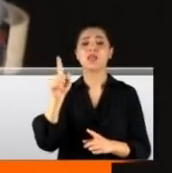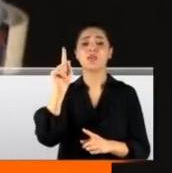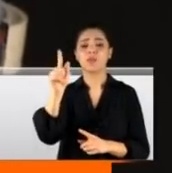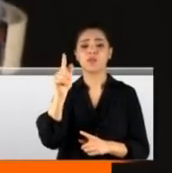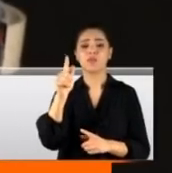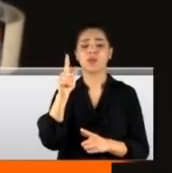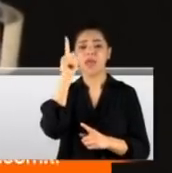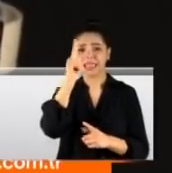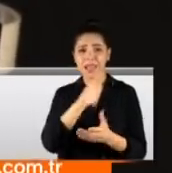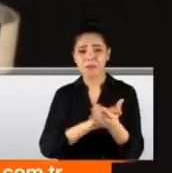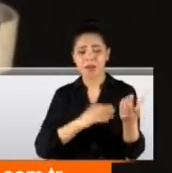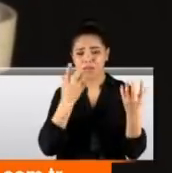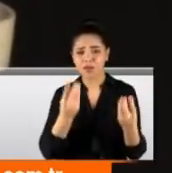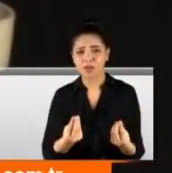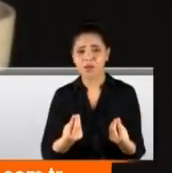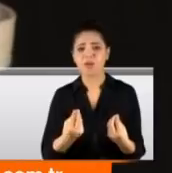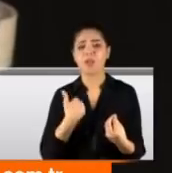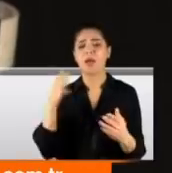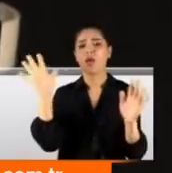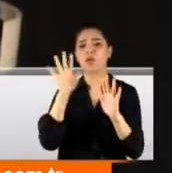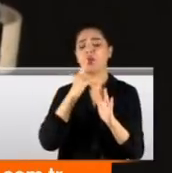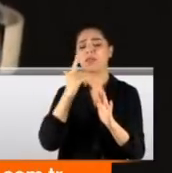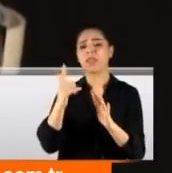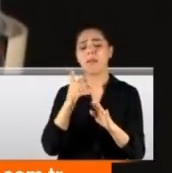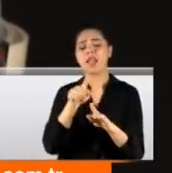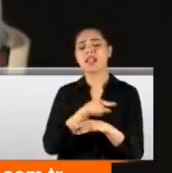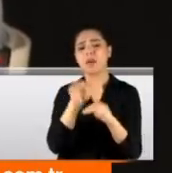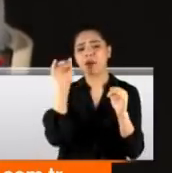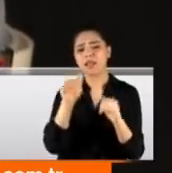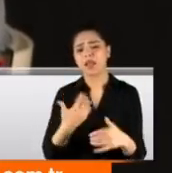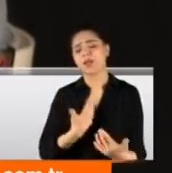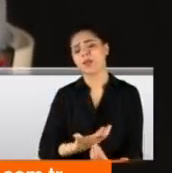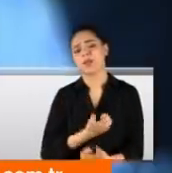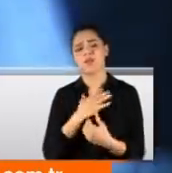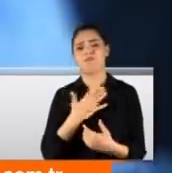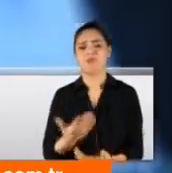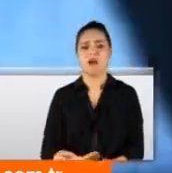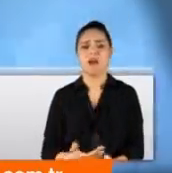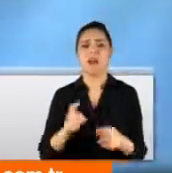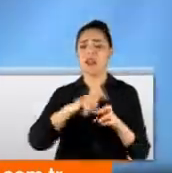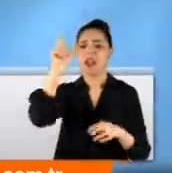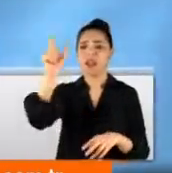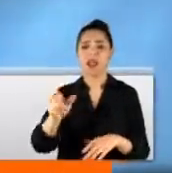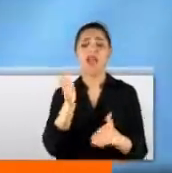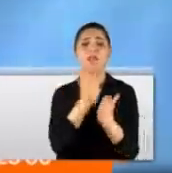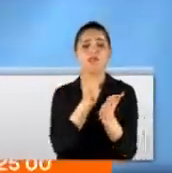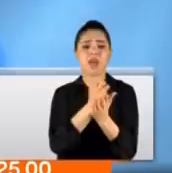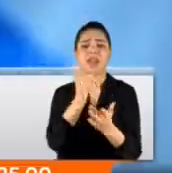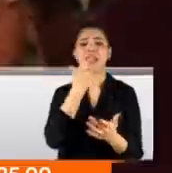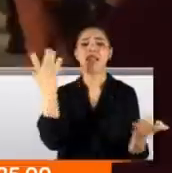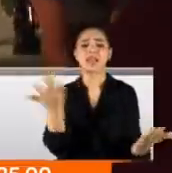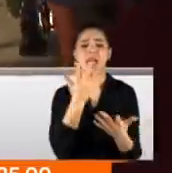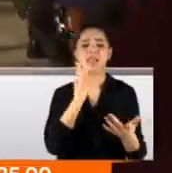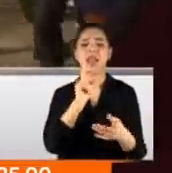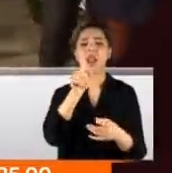artık mezunları olarak ona güle güle demenin vaktinin gelmesin. Acısını yaşıyoruz. Rasim Öztekin'in cenazesi yıllarca